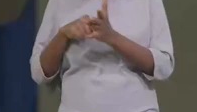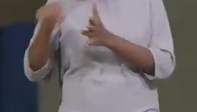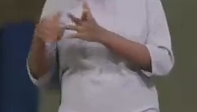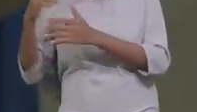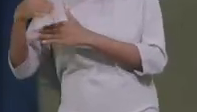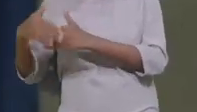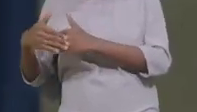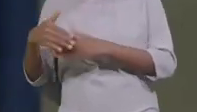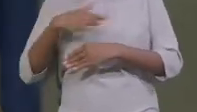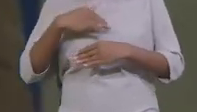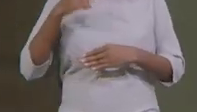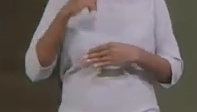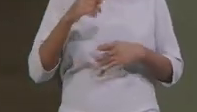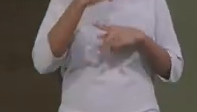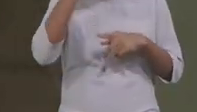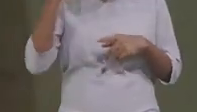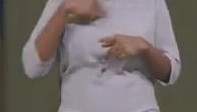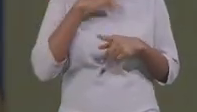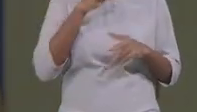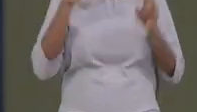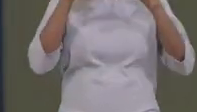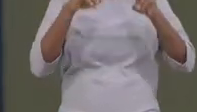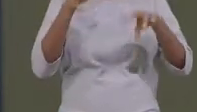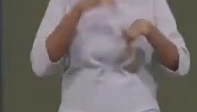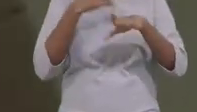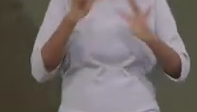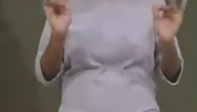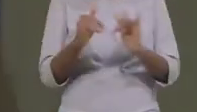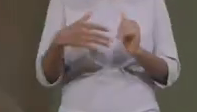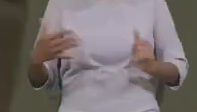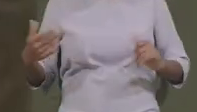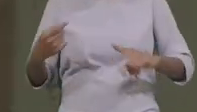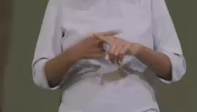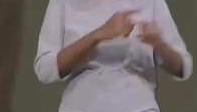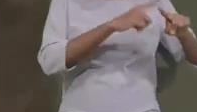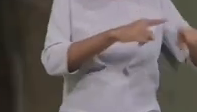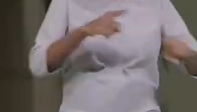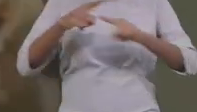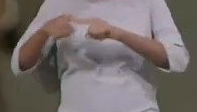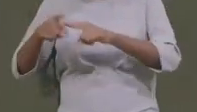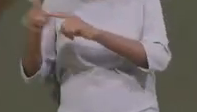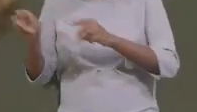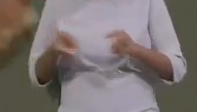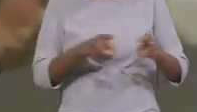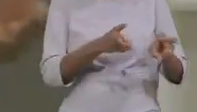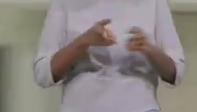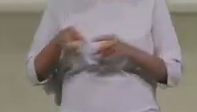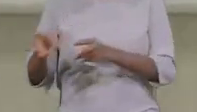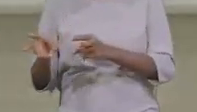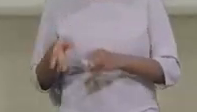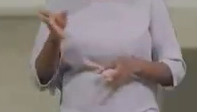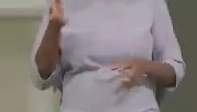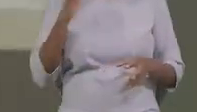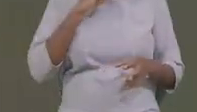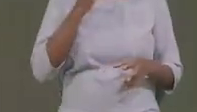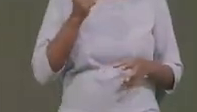autre angle. Et à cause, à la bourga, la même chose, mais des angles, des perspectives